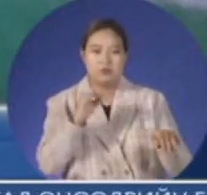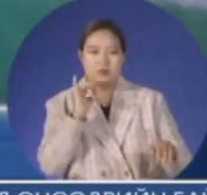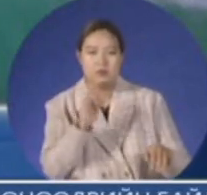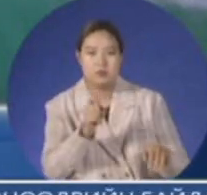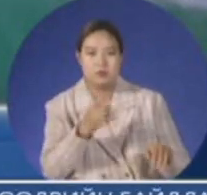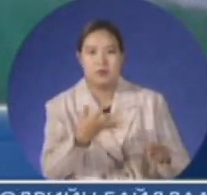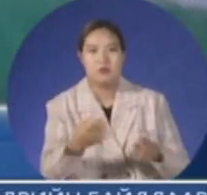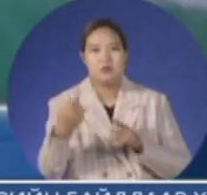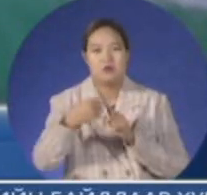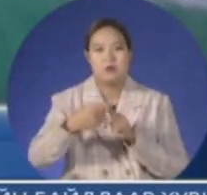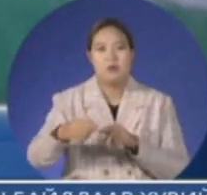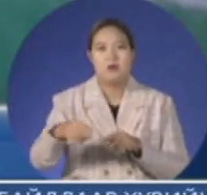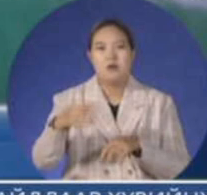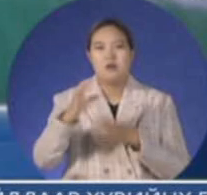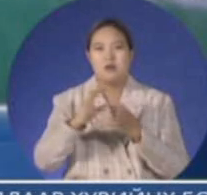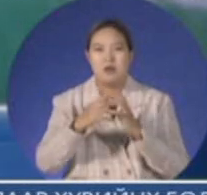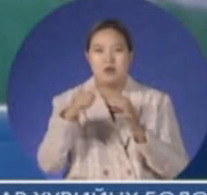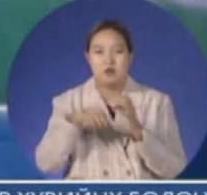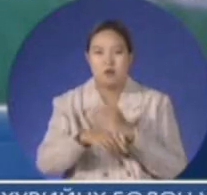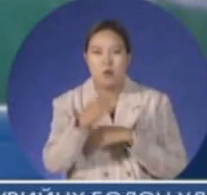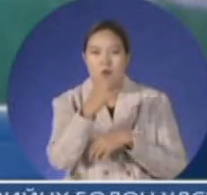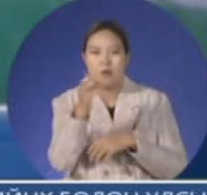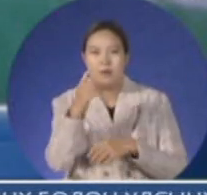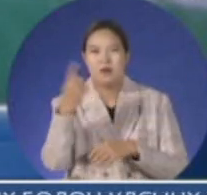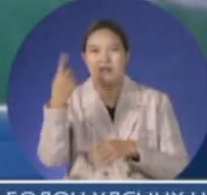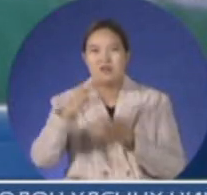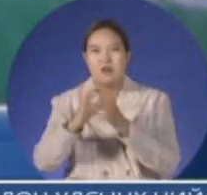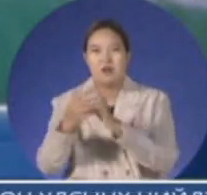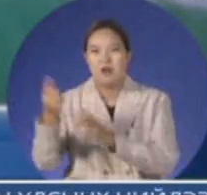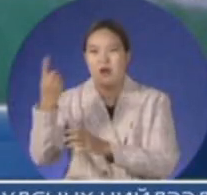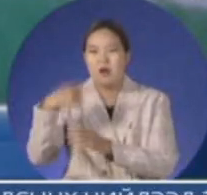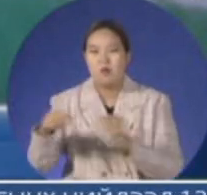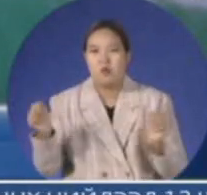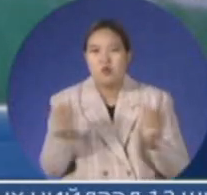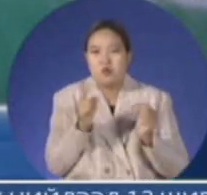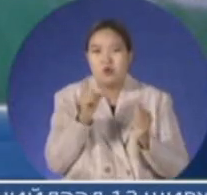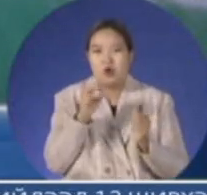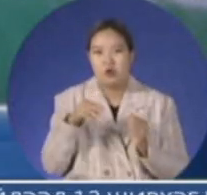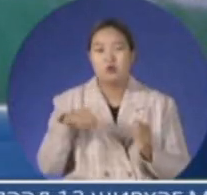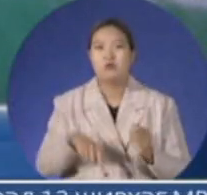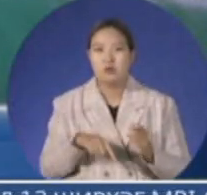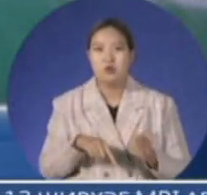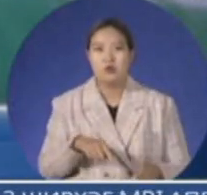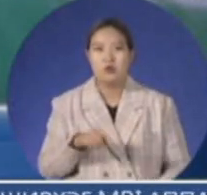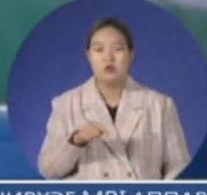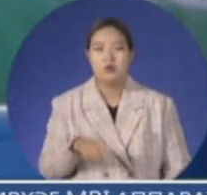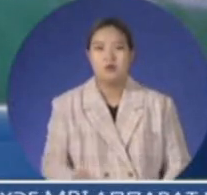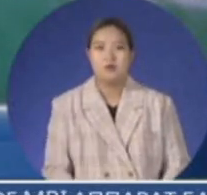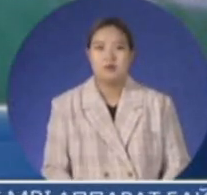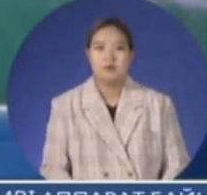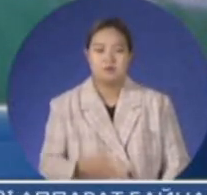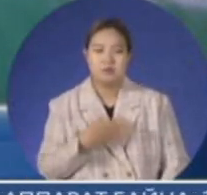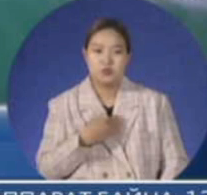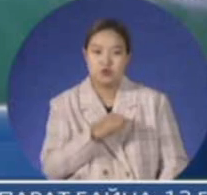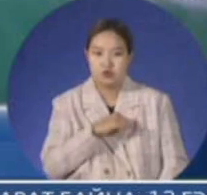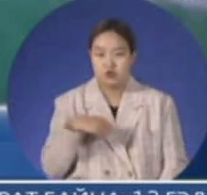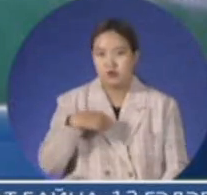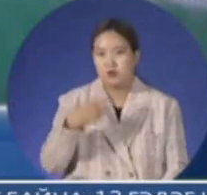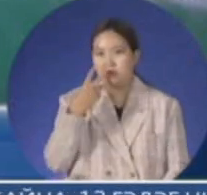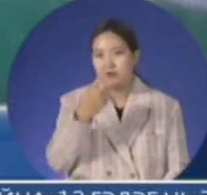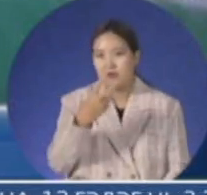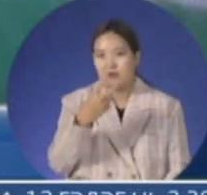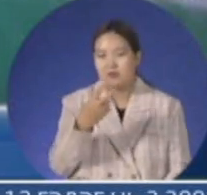дээр нь дэлхийн хамгийн хурд нийслэл хотын нэг нь манай одоо хот мөн. За, тэгээд бас энэ хүрээнд бол миний хувьд бол яг гол